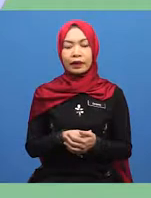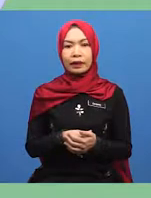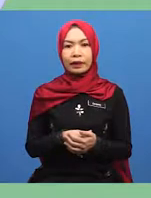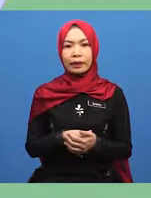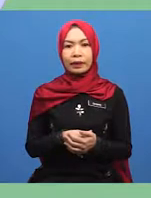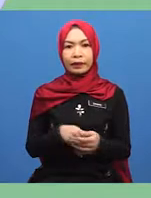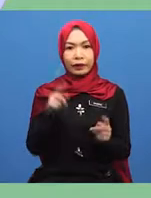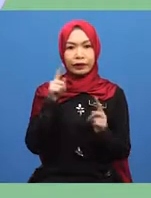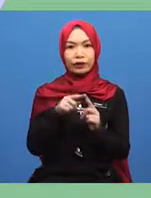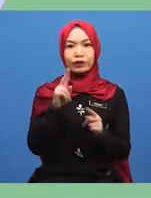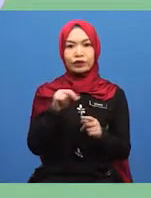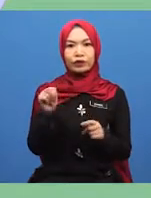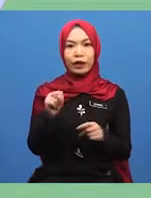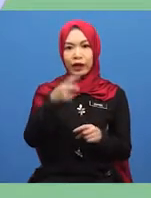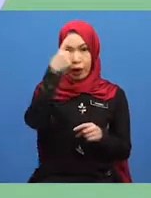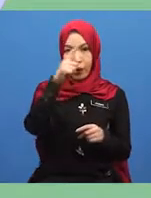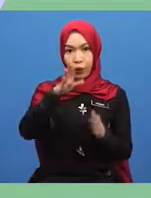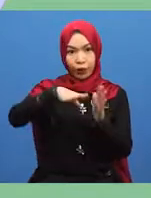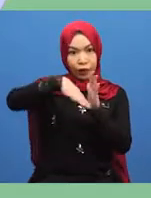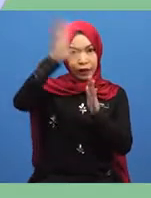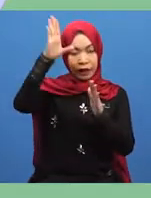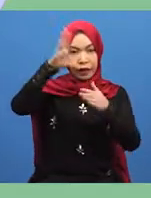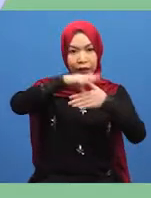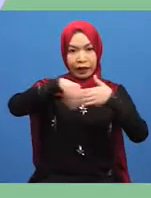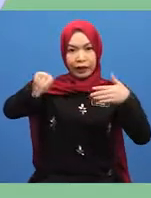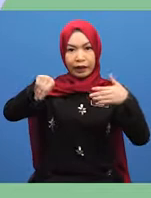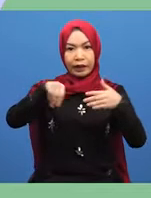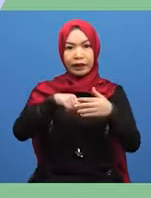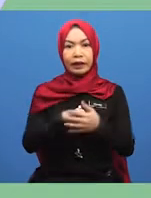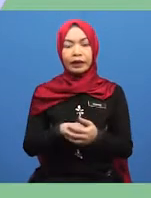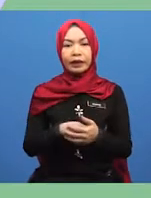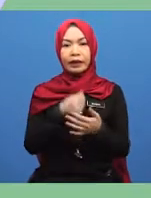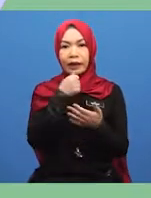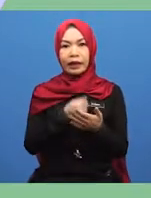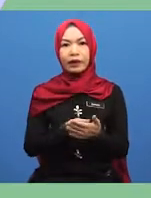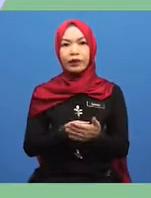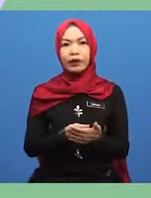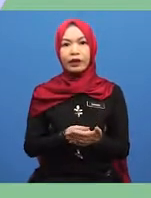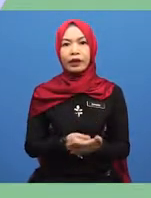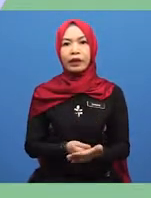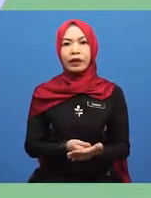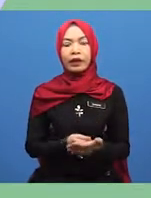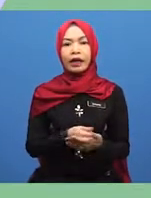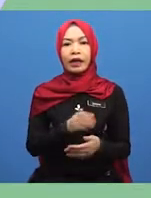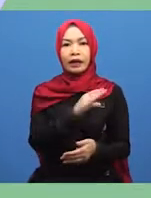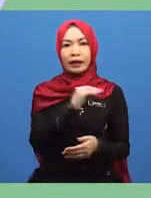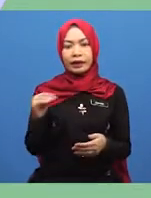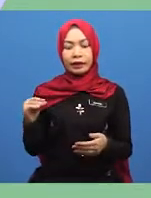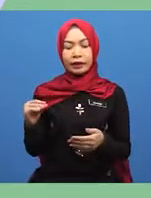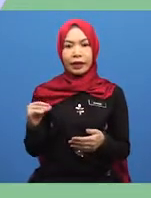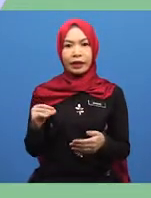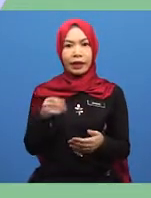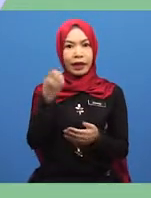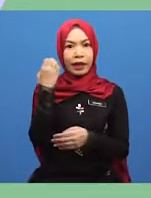untuk bertujuan menaikkan nilai RM agar keyakinan pelabur asing terhadap ekonomi Malaysia